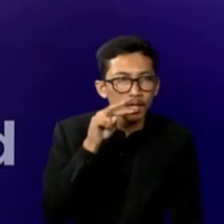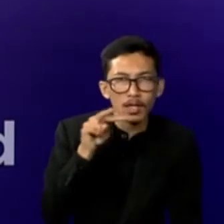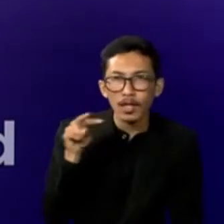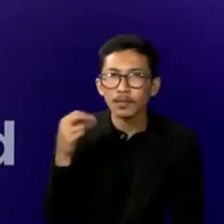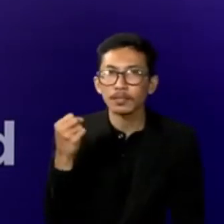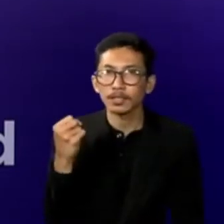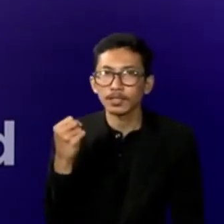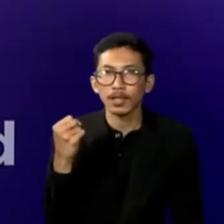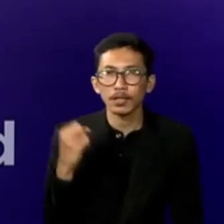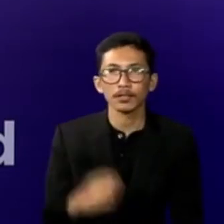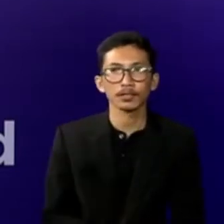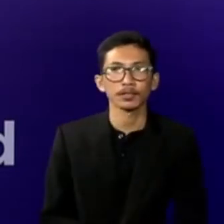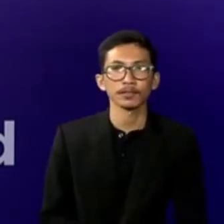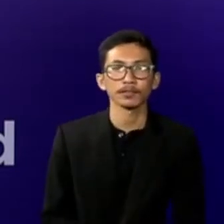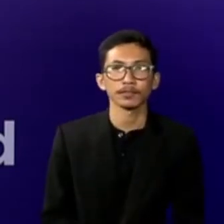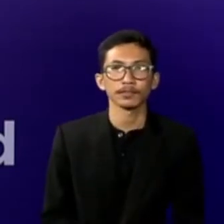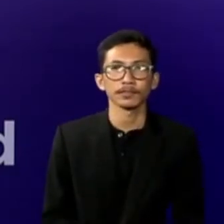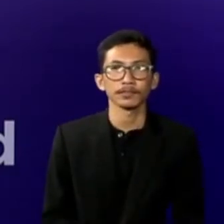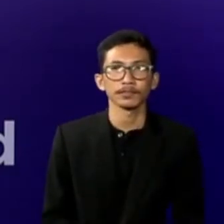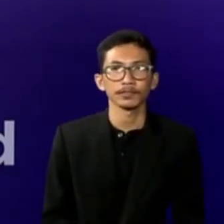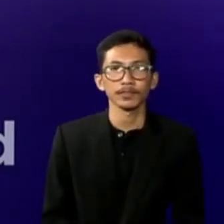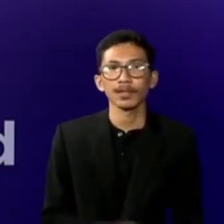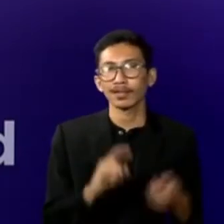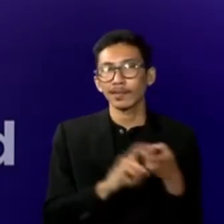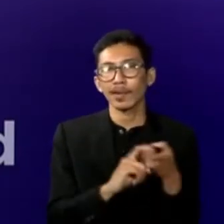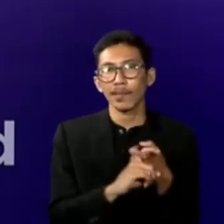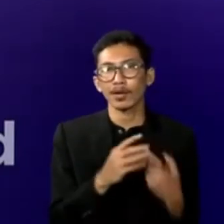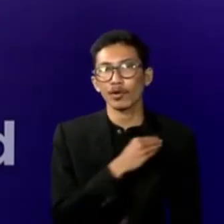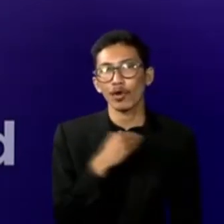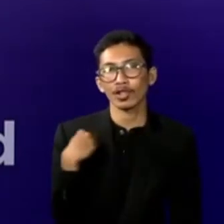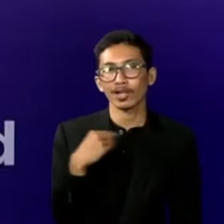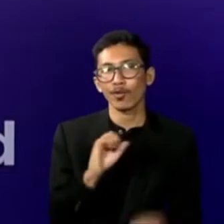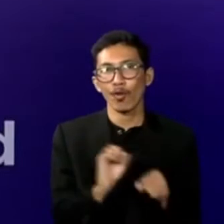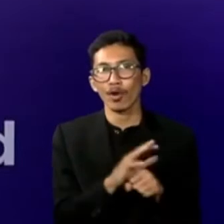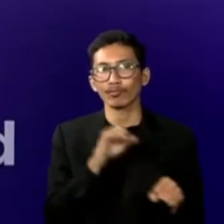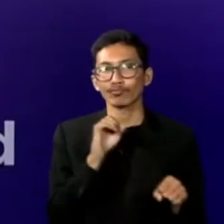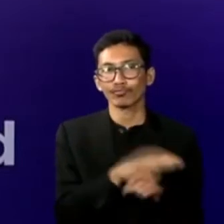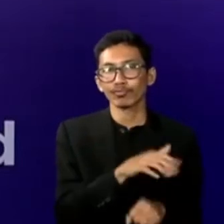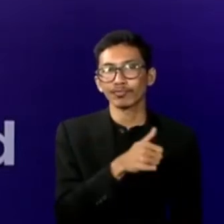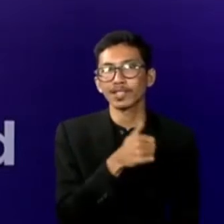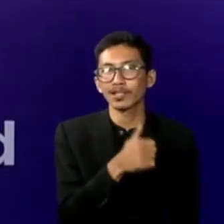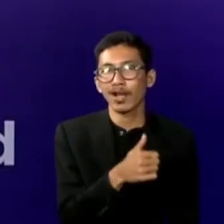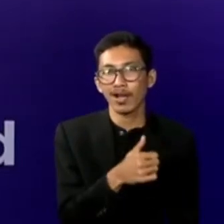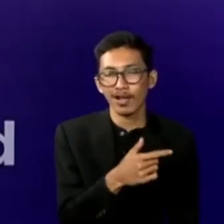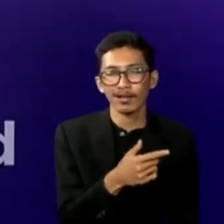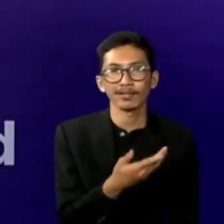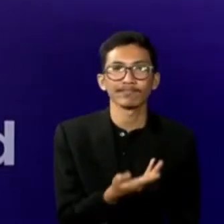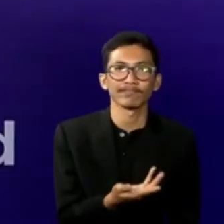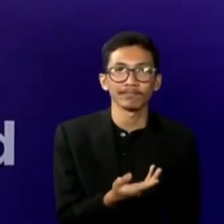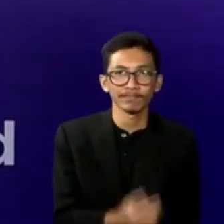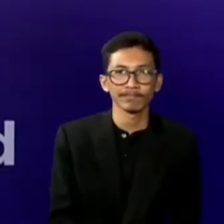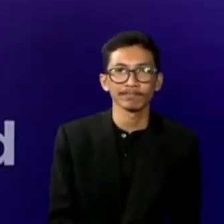orang awam teman saya Jepara dokter itu bisa kena artinya kan tidak mudah mendiagnosa hal tersebut